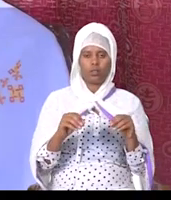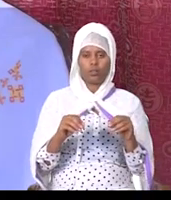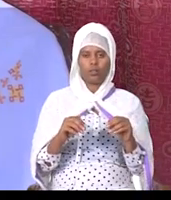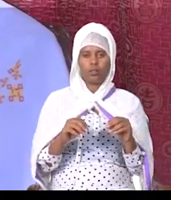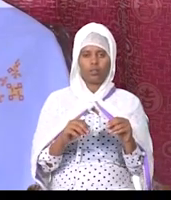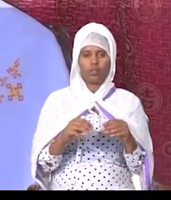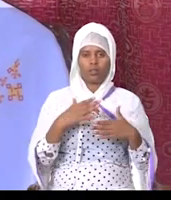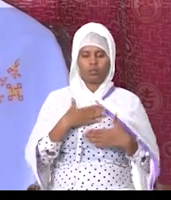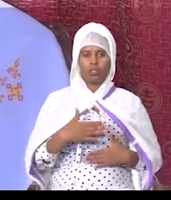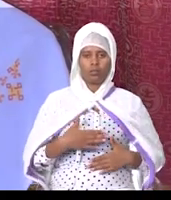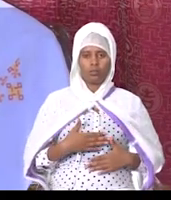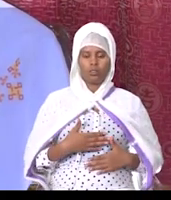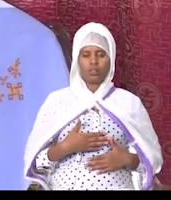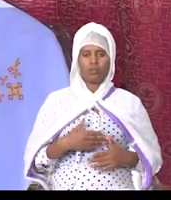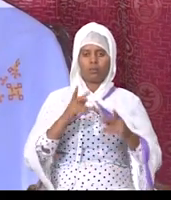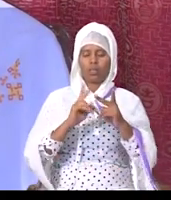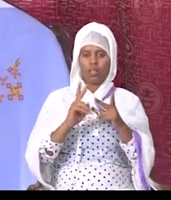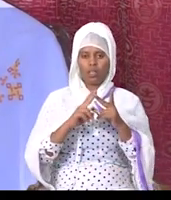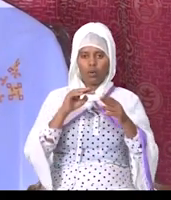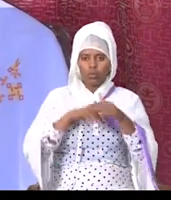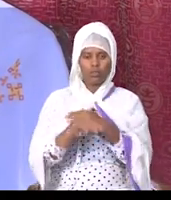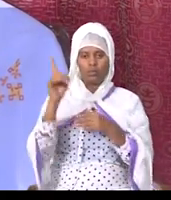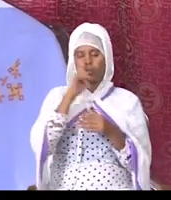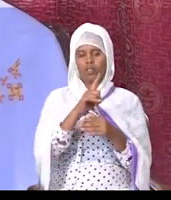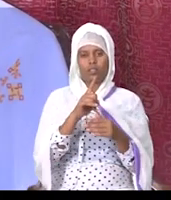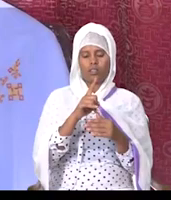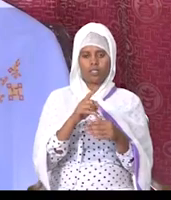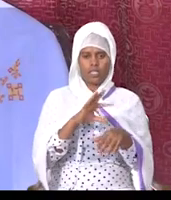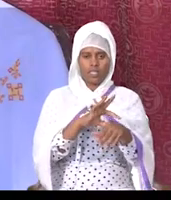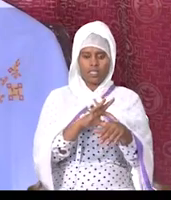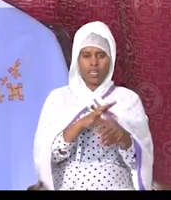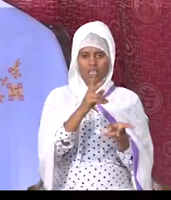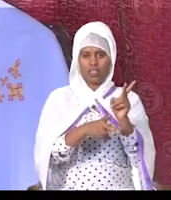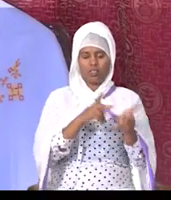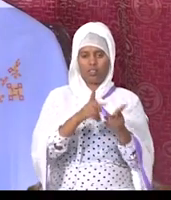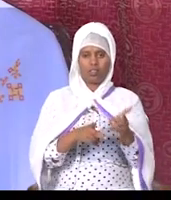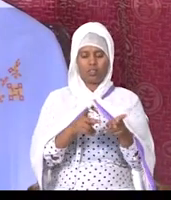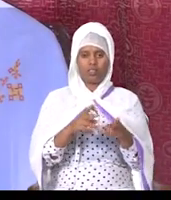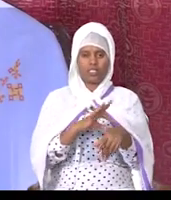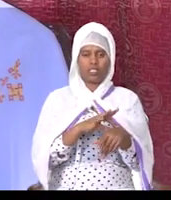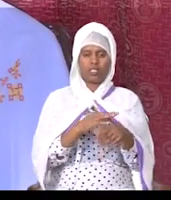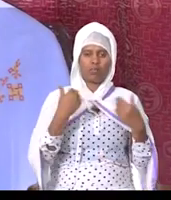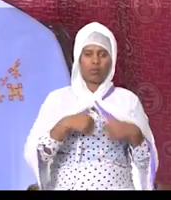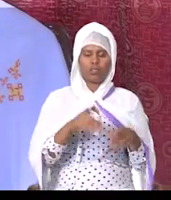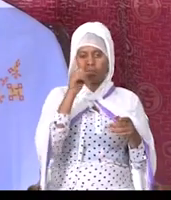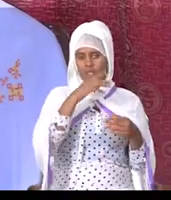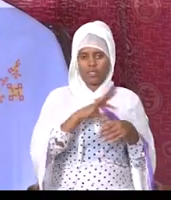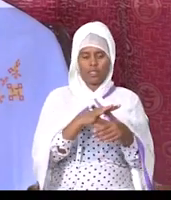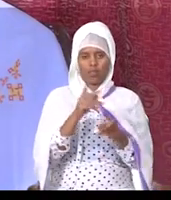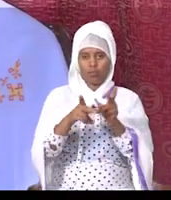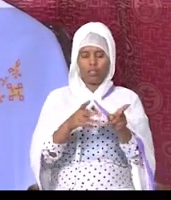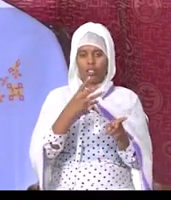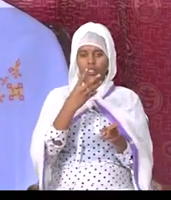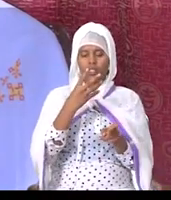هزوج جابير بنفس تقتل كاخه مجم كابسقع نفس تعبي ونيات سقع مواتي بس بس